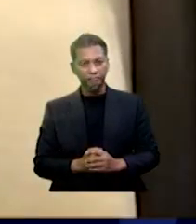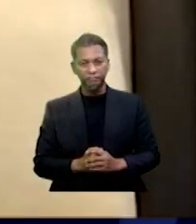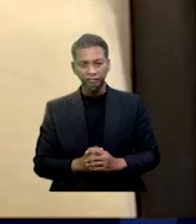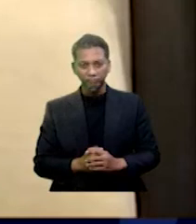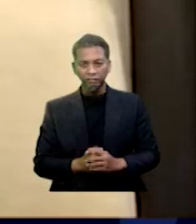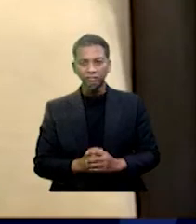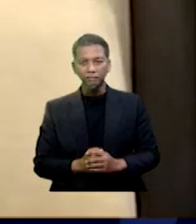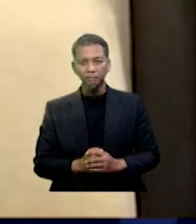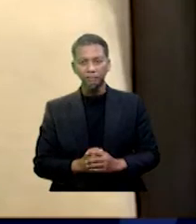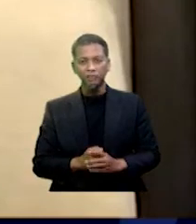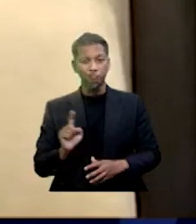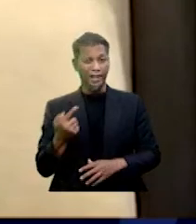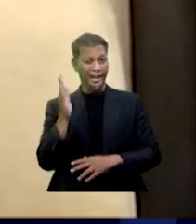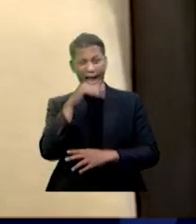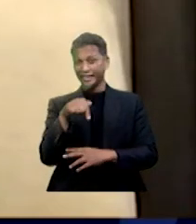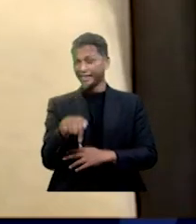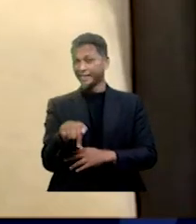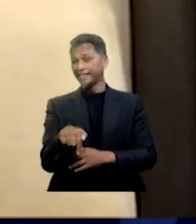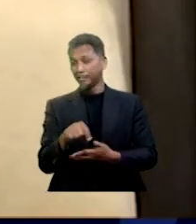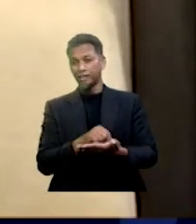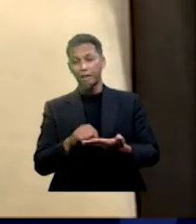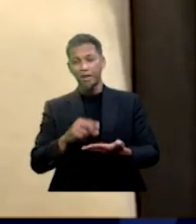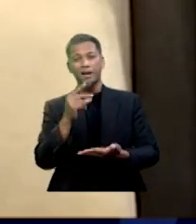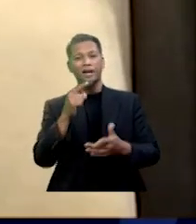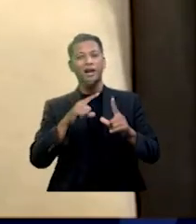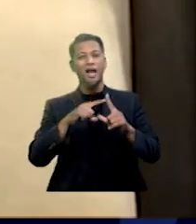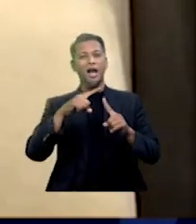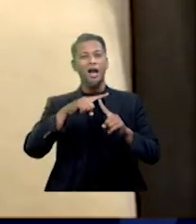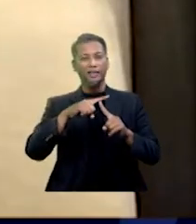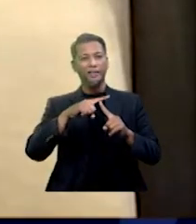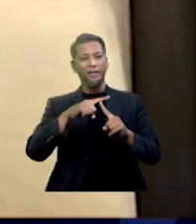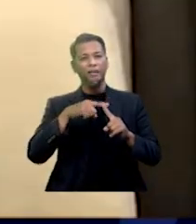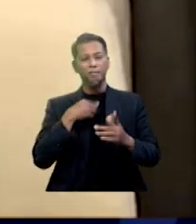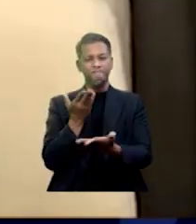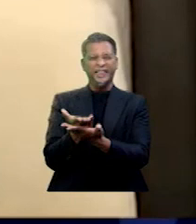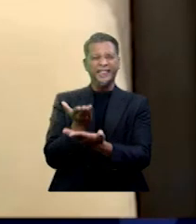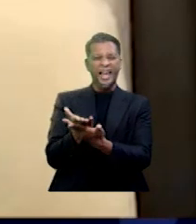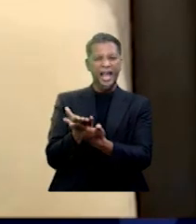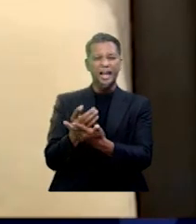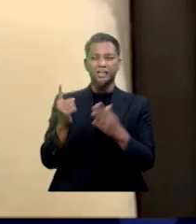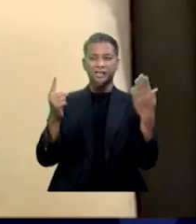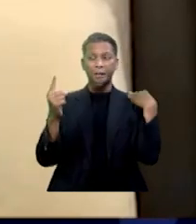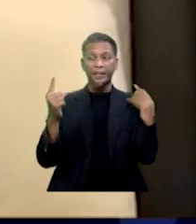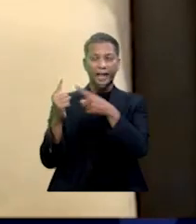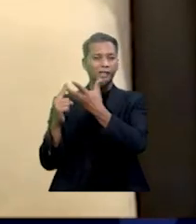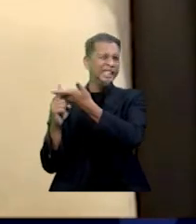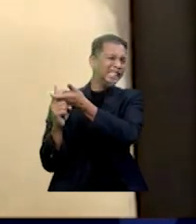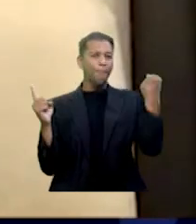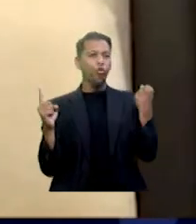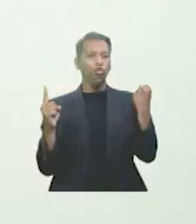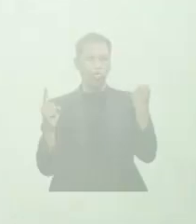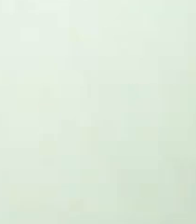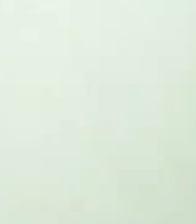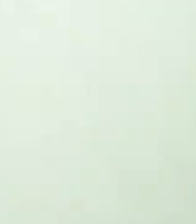Mulai hari ini, Saudara RAT, saya minta untuk dicopot dari tugas dan